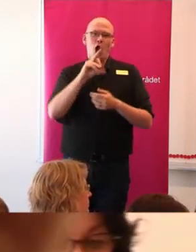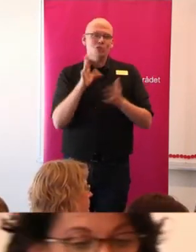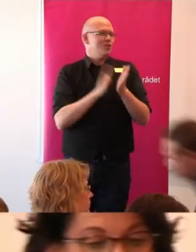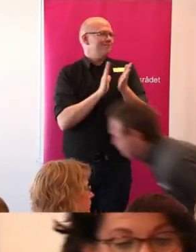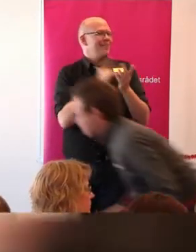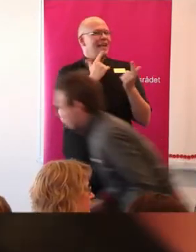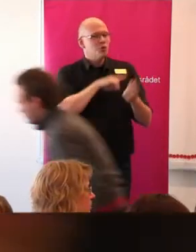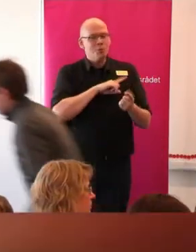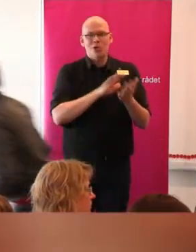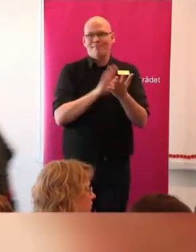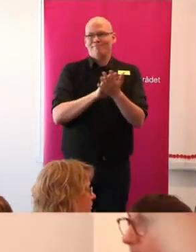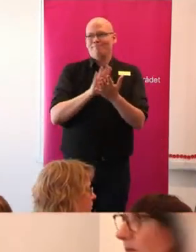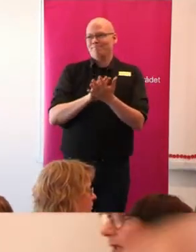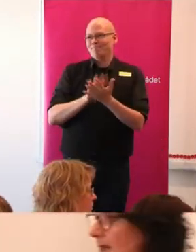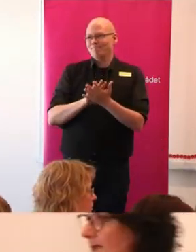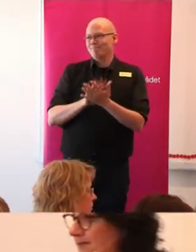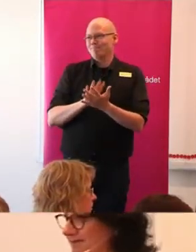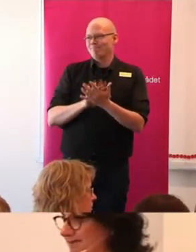hemskt mycket.